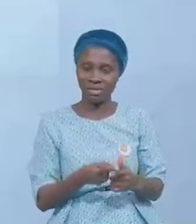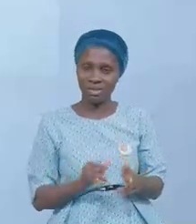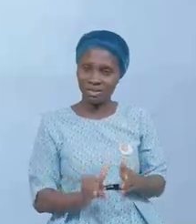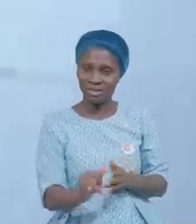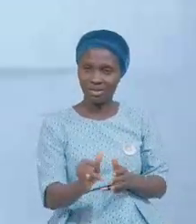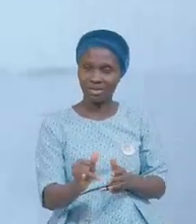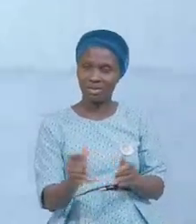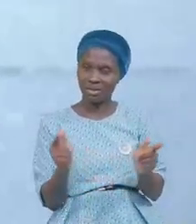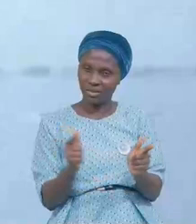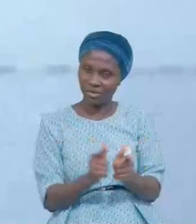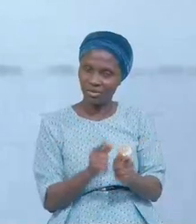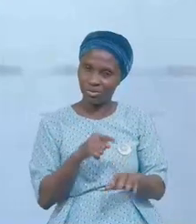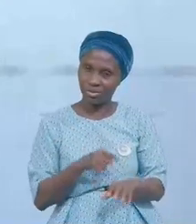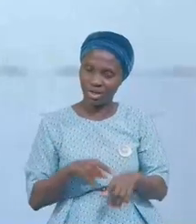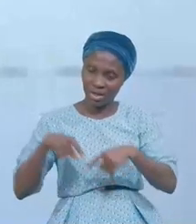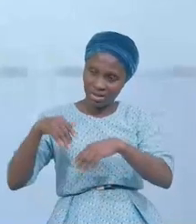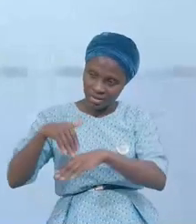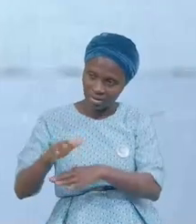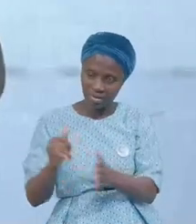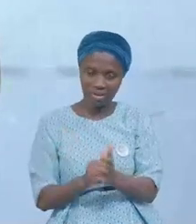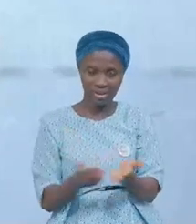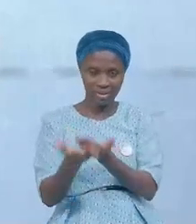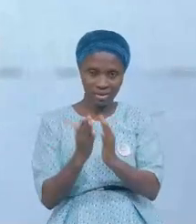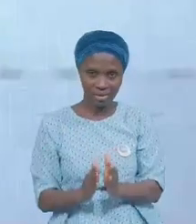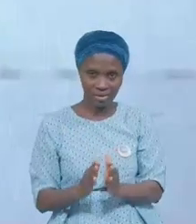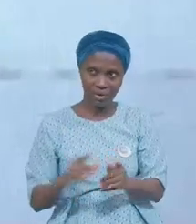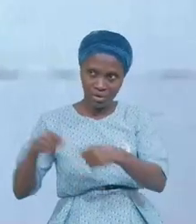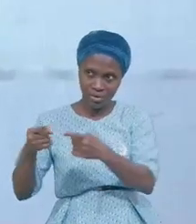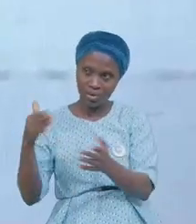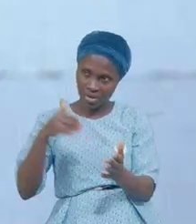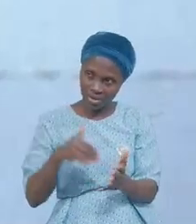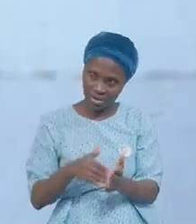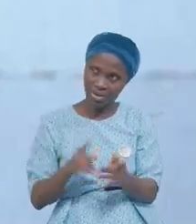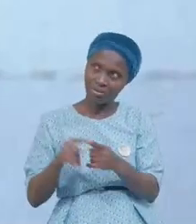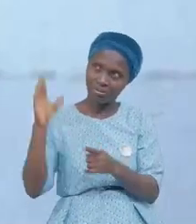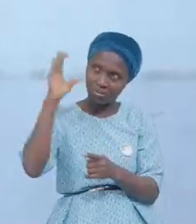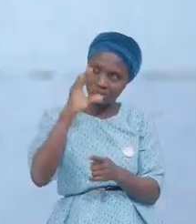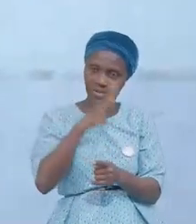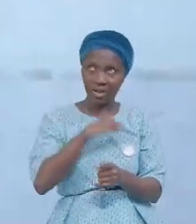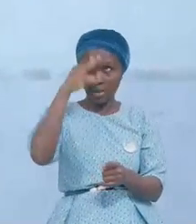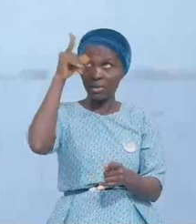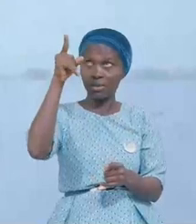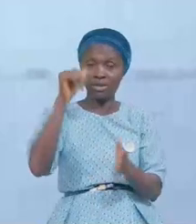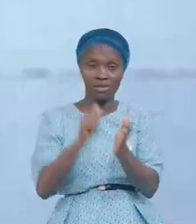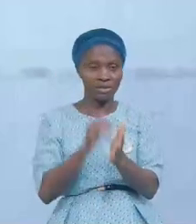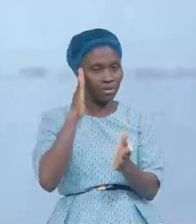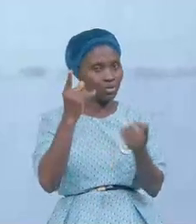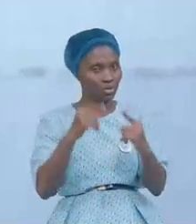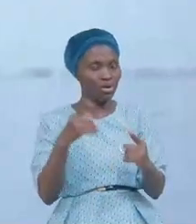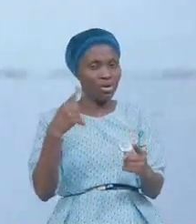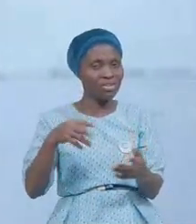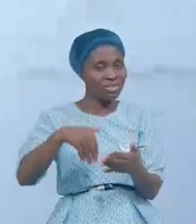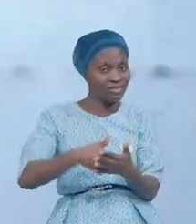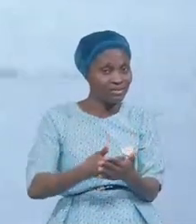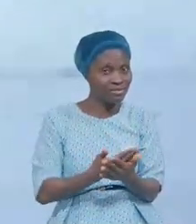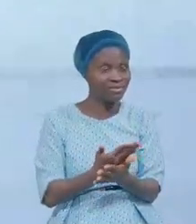encore. Et celui qui doit venir, le rafraîchissement qui doit venir, celui qui donne le